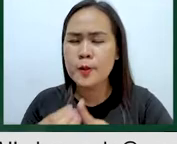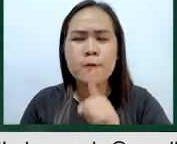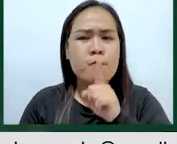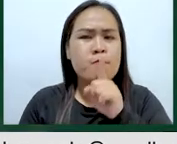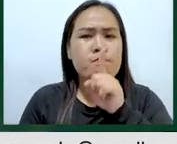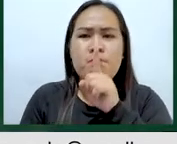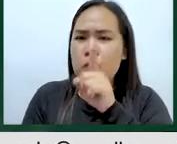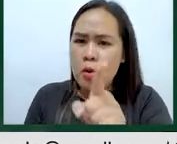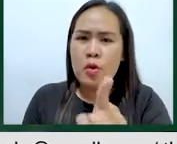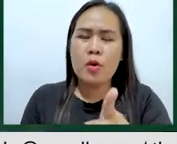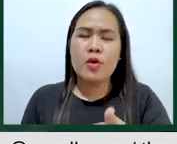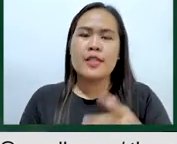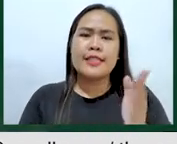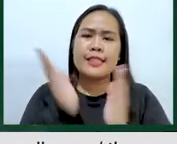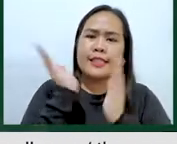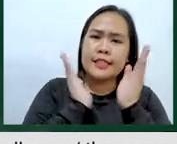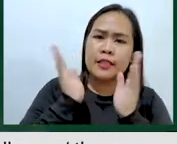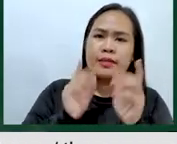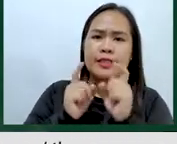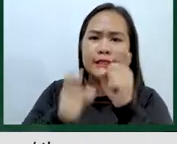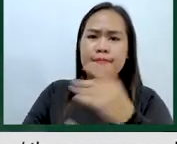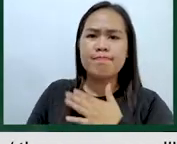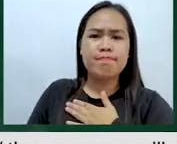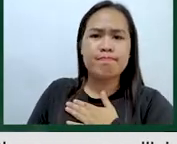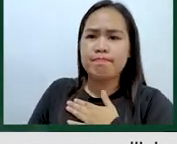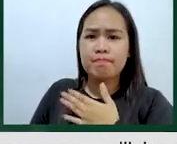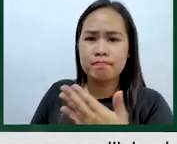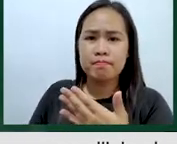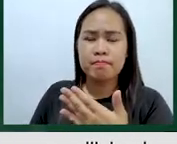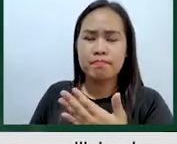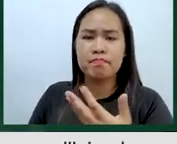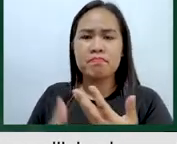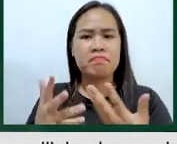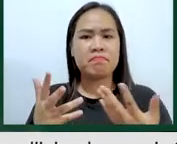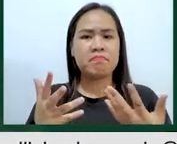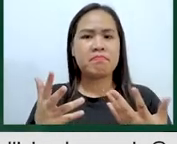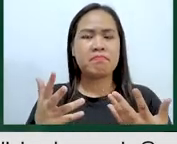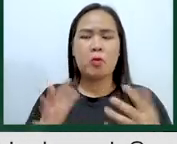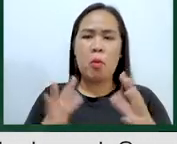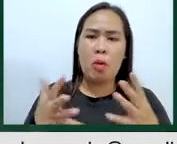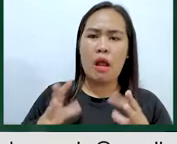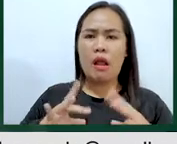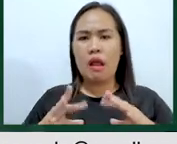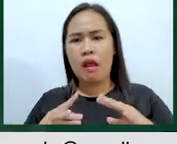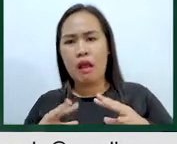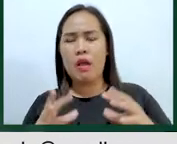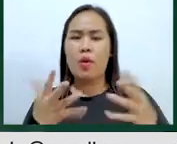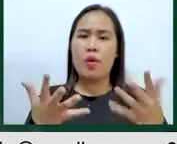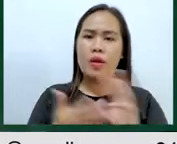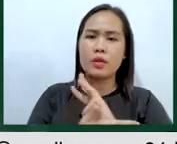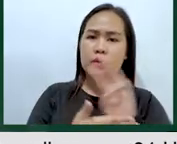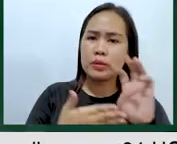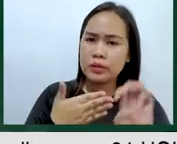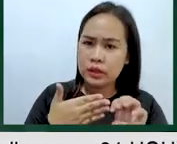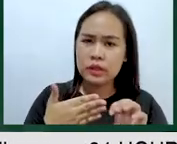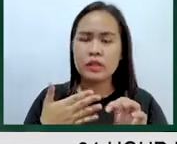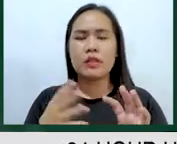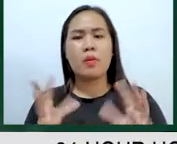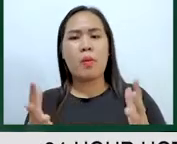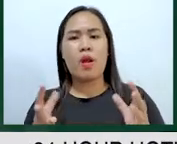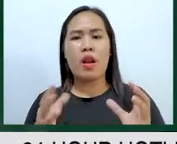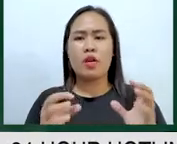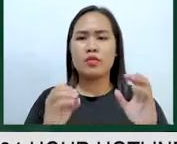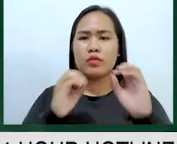as possible, yung kung dedication lamang po and sincerity sa aming paghahatid ng public service, kung minsan